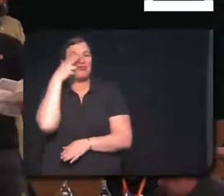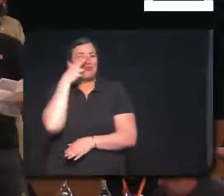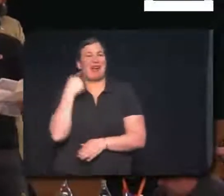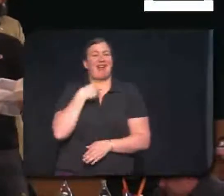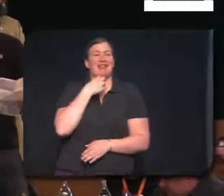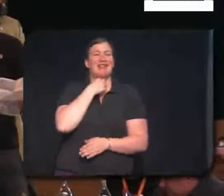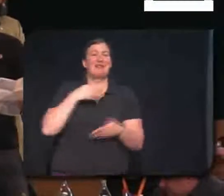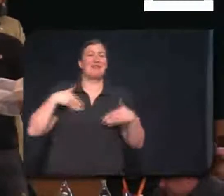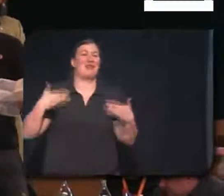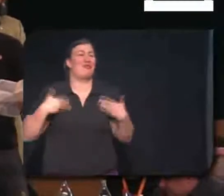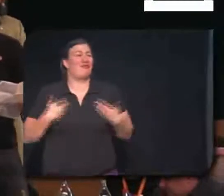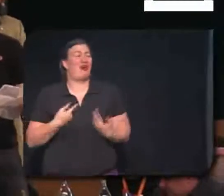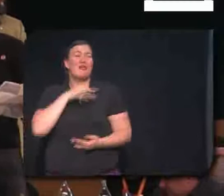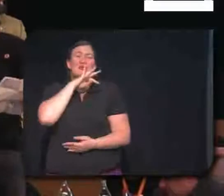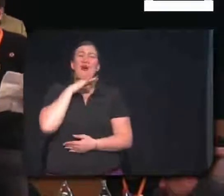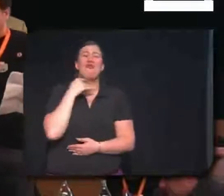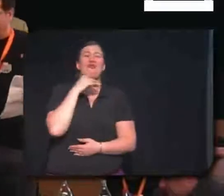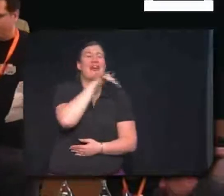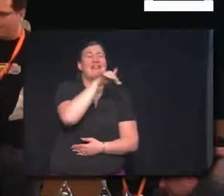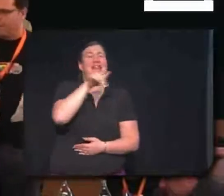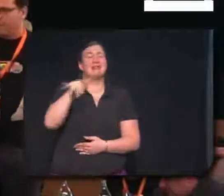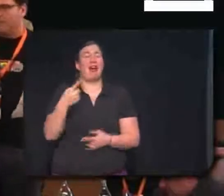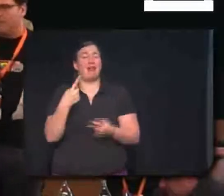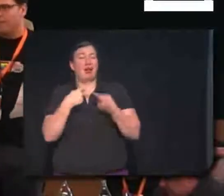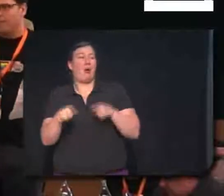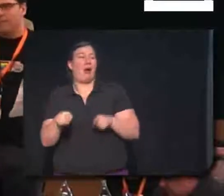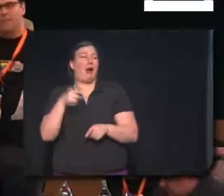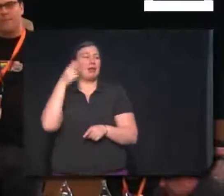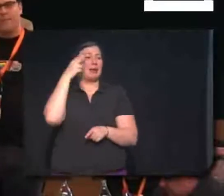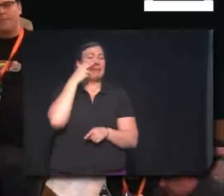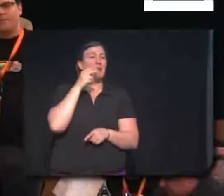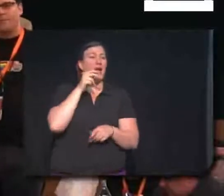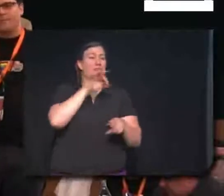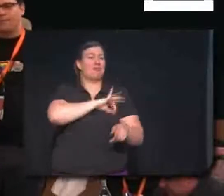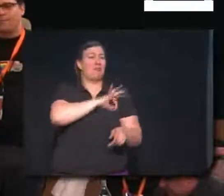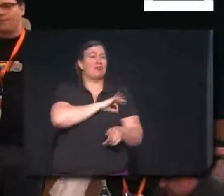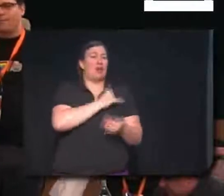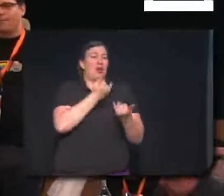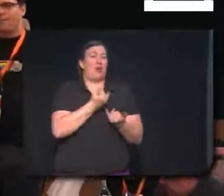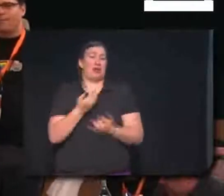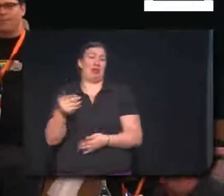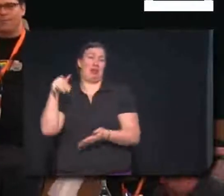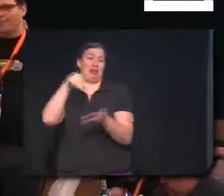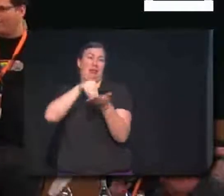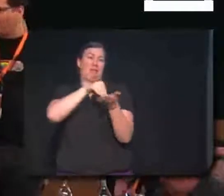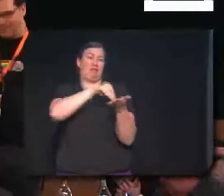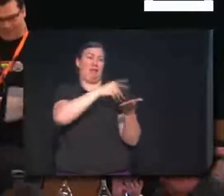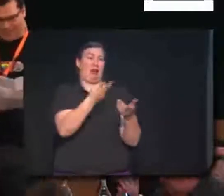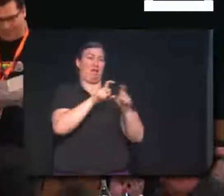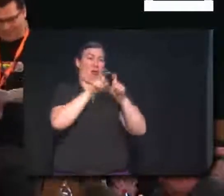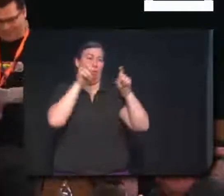that there's so many Pirates vom other pirate Partys hier this weekend